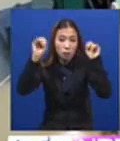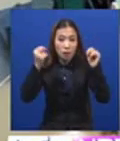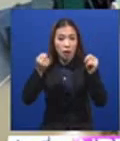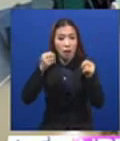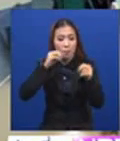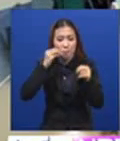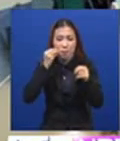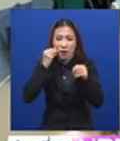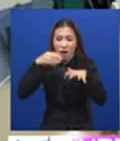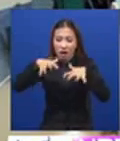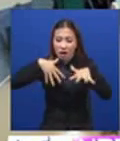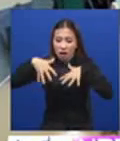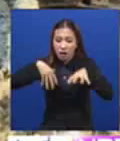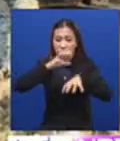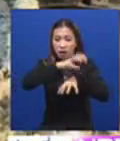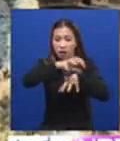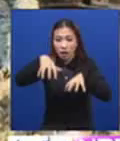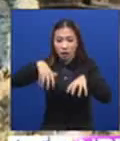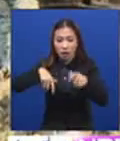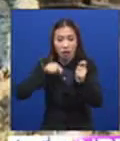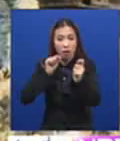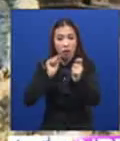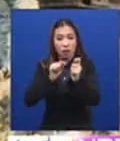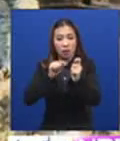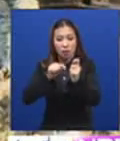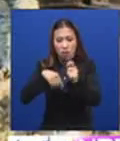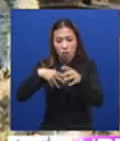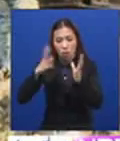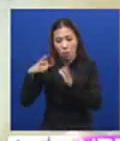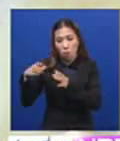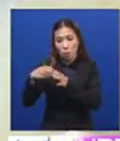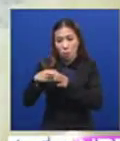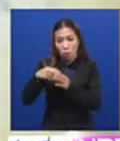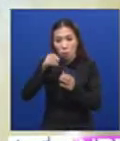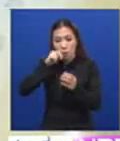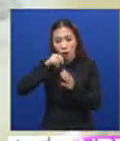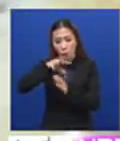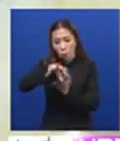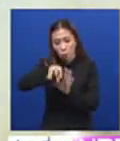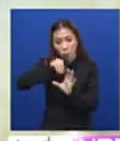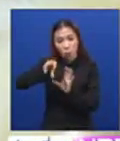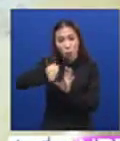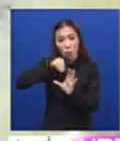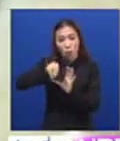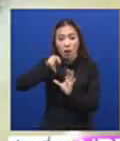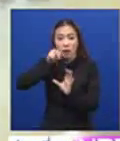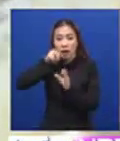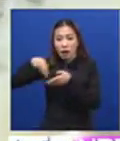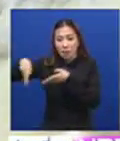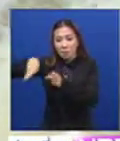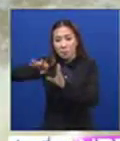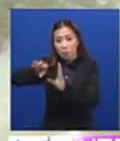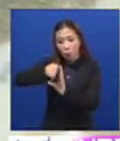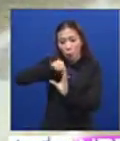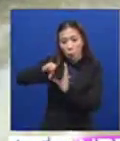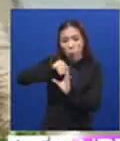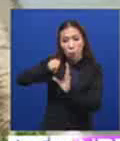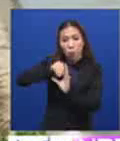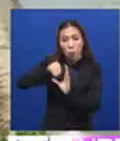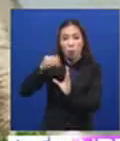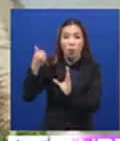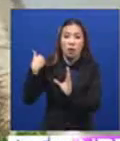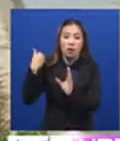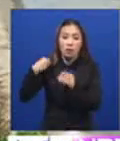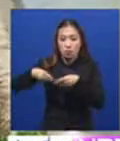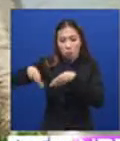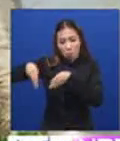ู่ 7บ้านทับปลตตายอำเภอชุมแสง ได้รมตัวกันสุขน้ำจากแ่น้ำนานทรงเข้าเมืองขนาดเล็กจากจ่ายให้ส